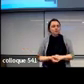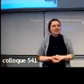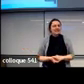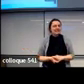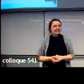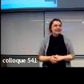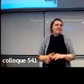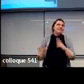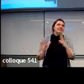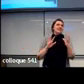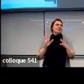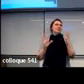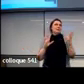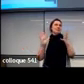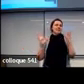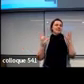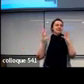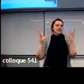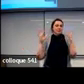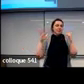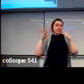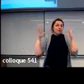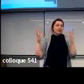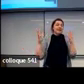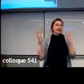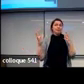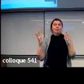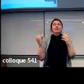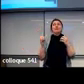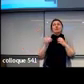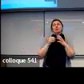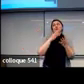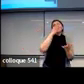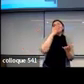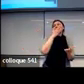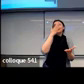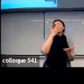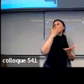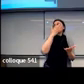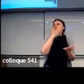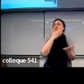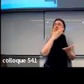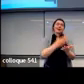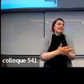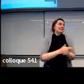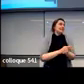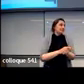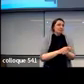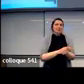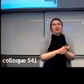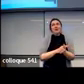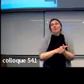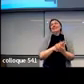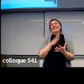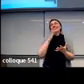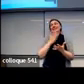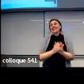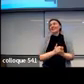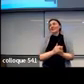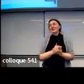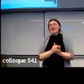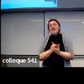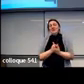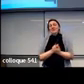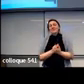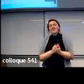des contenus spécialisés. Je dis, ben, peut-être qu'ils n'ont pas mesuré à quel point, comme je vous dis, l'expertise se bâtit, puis elle peut être très,